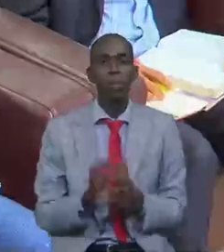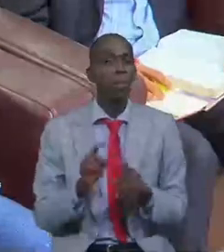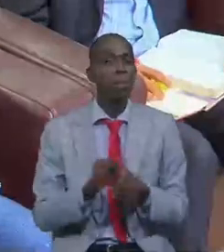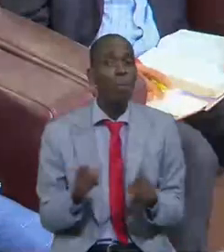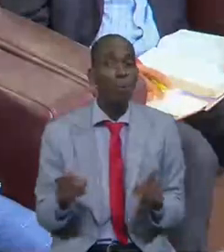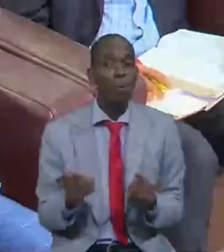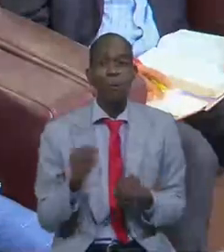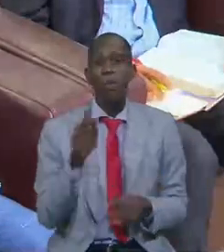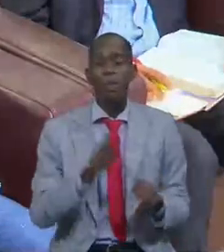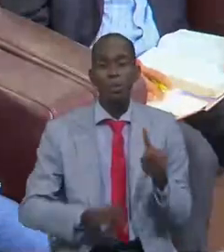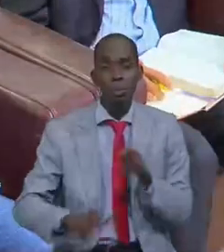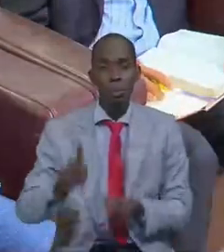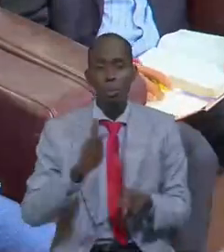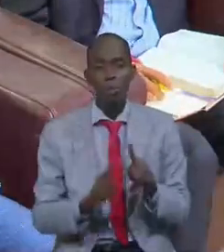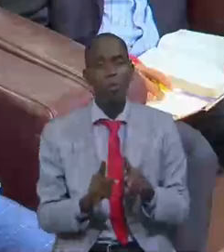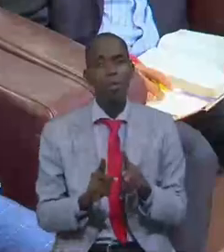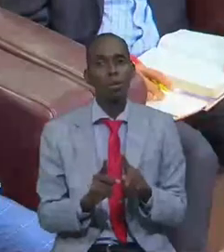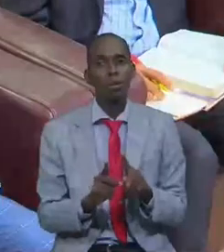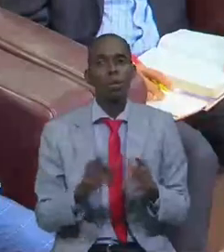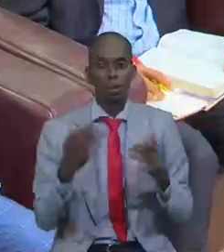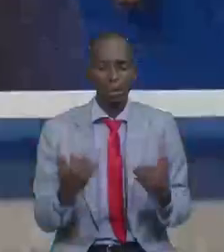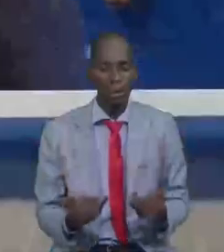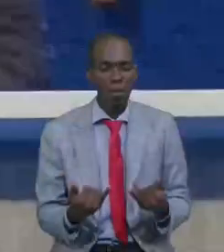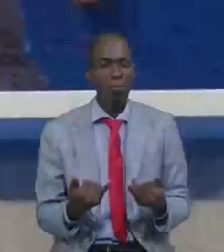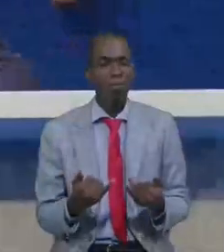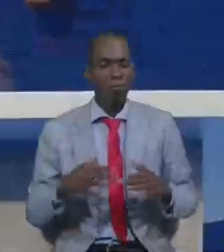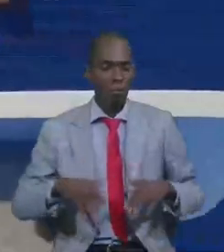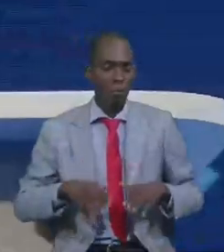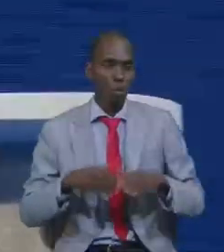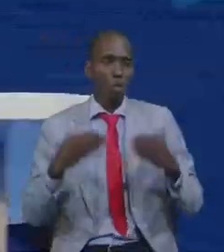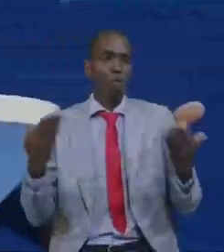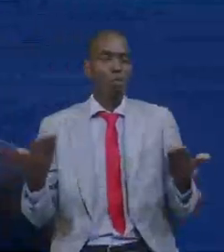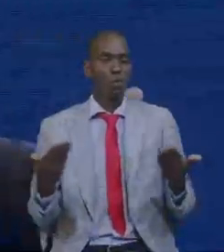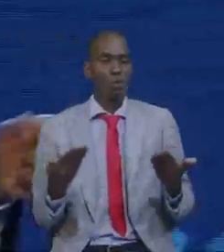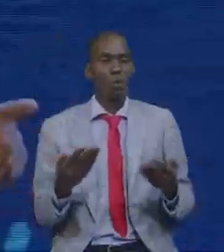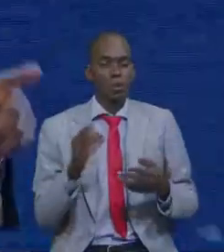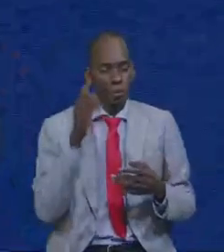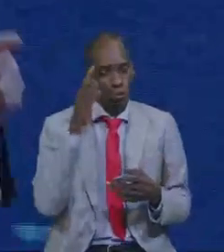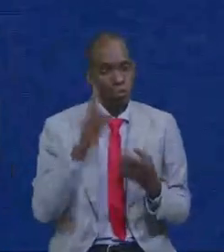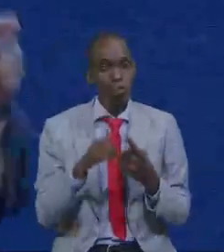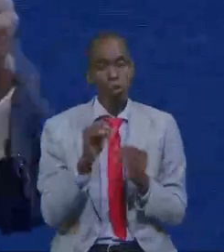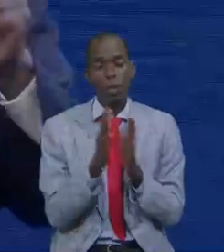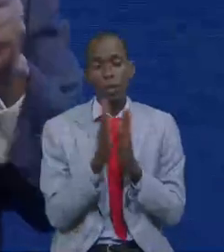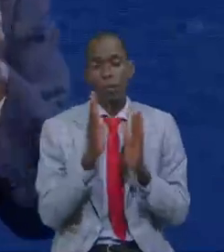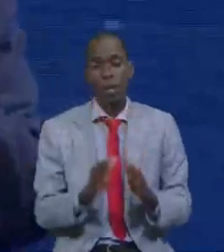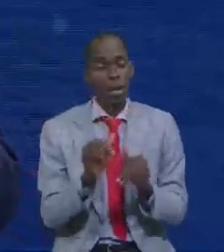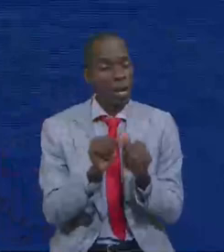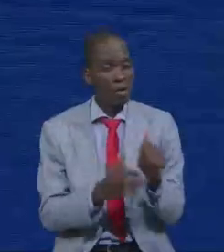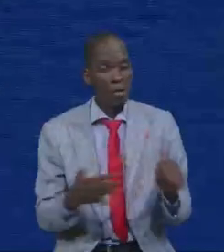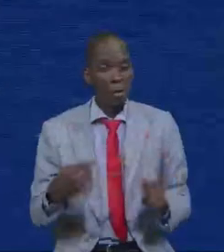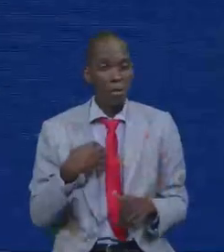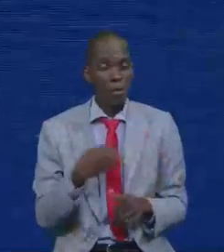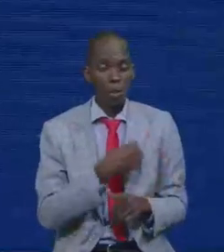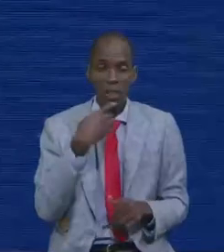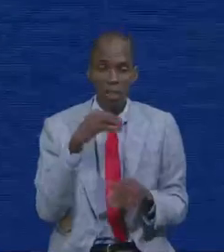Le peuple s'est ouvert à la prière. Quand tu t'ouvres à la prière, tu te rends disponible par la prière. Tout ce que nous dirons